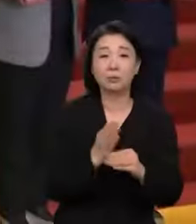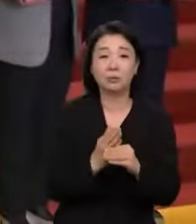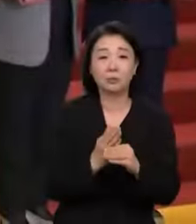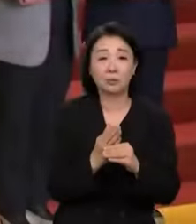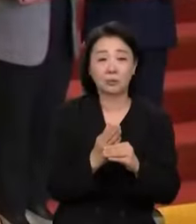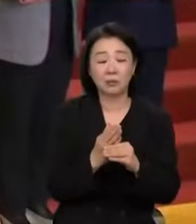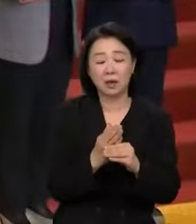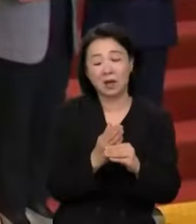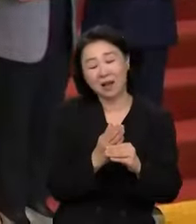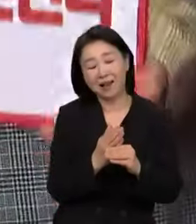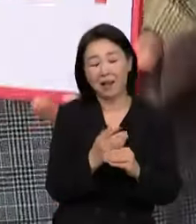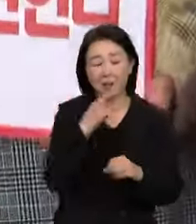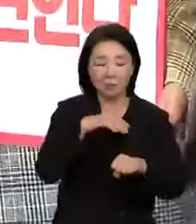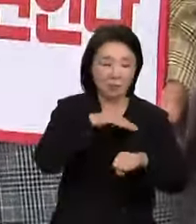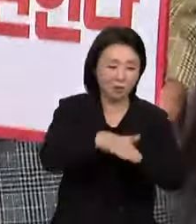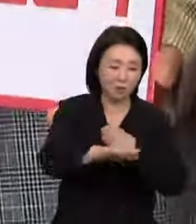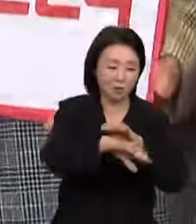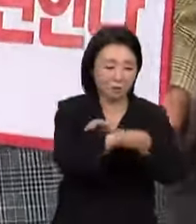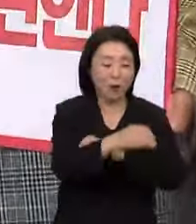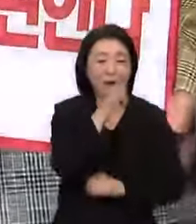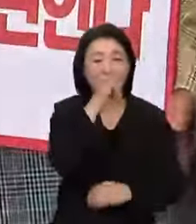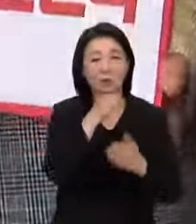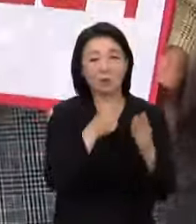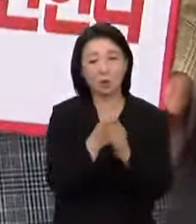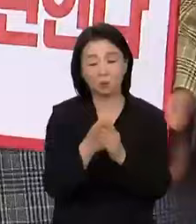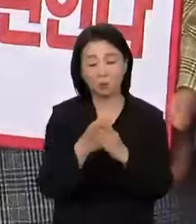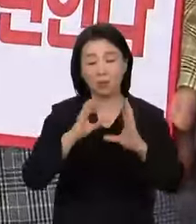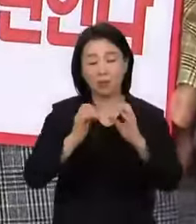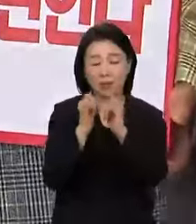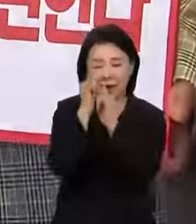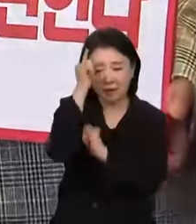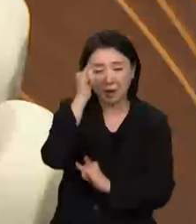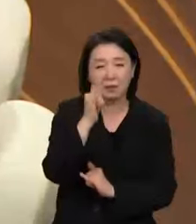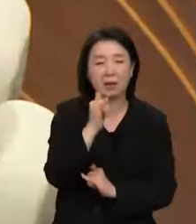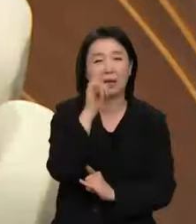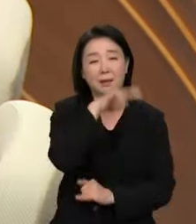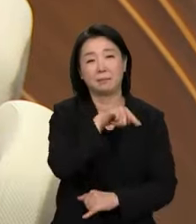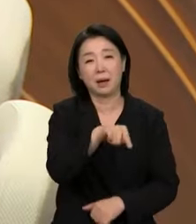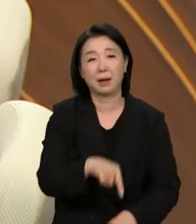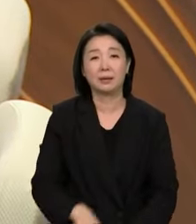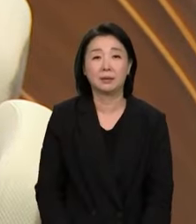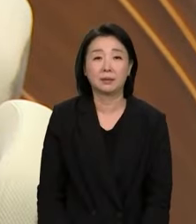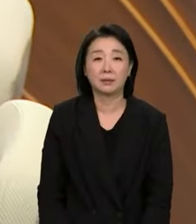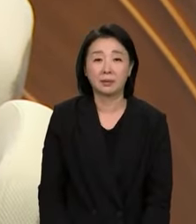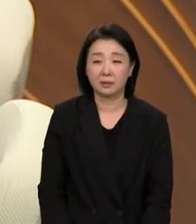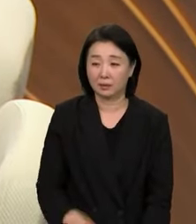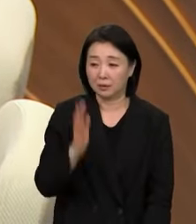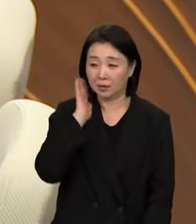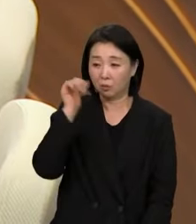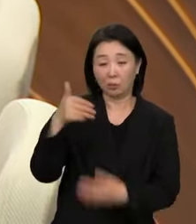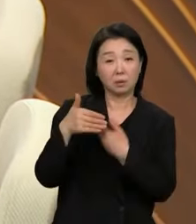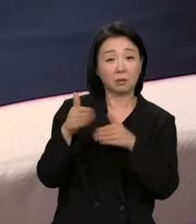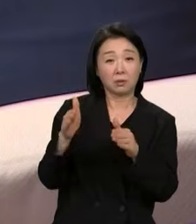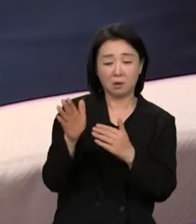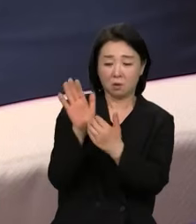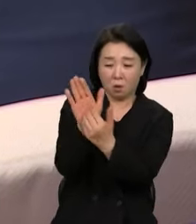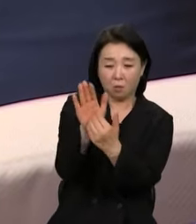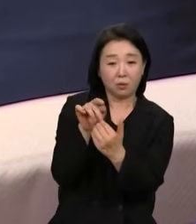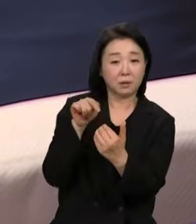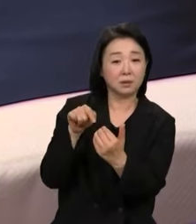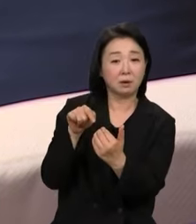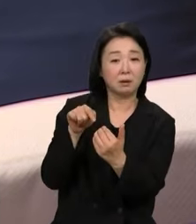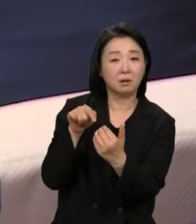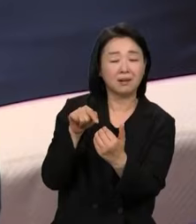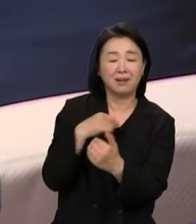민주주의를 훼손한 사례로 헌정사의 5점을 남긴 것이라고 비판했습니다 다만 대통령실의 거부권 행사에 대한